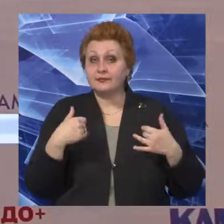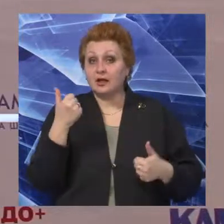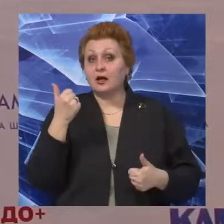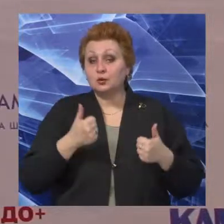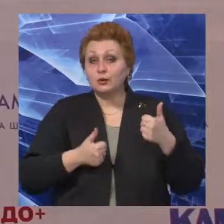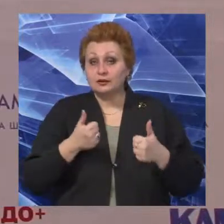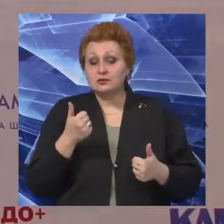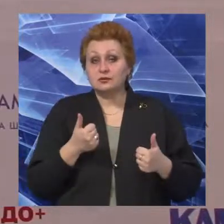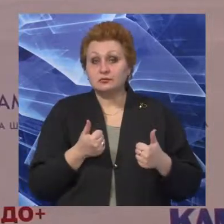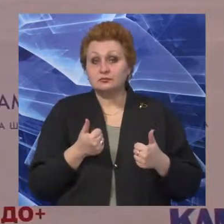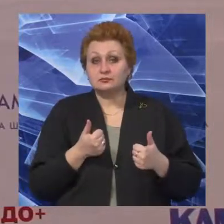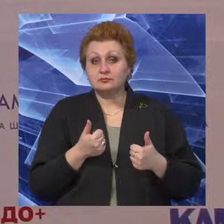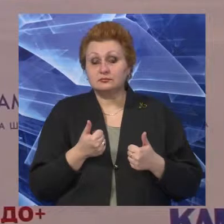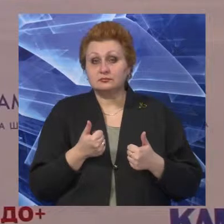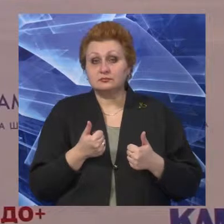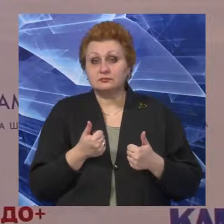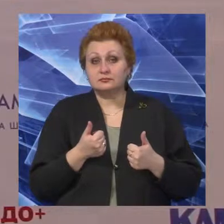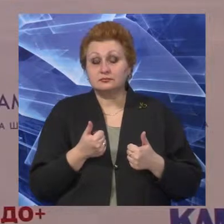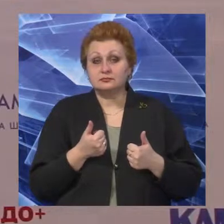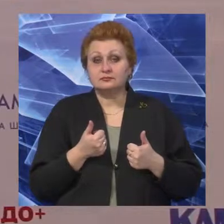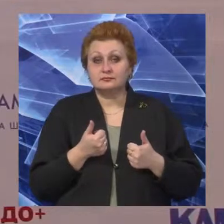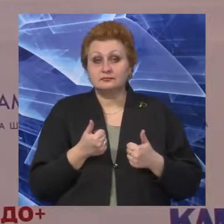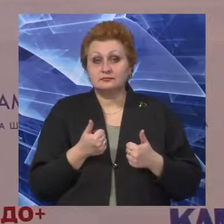настоящую конкуренцию